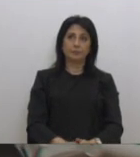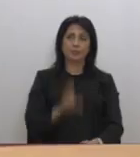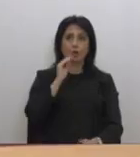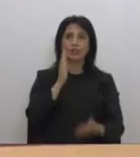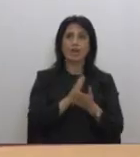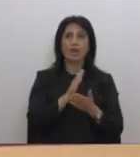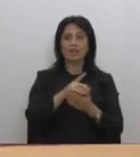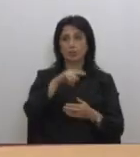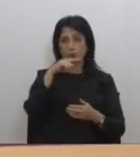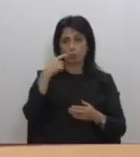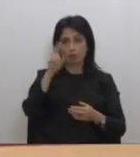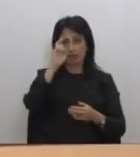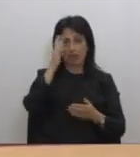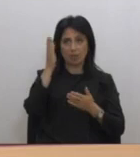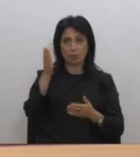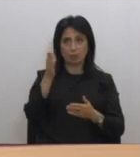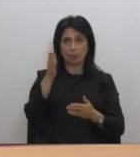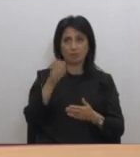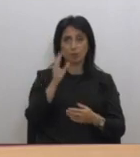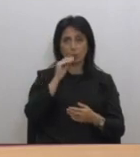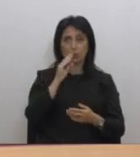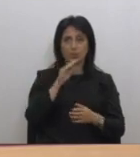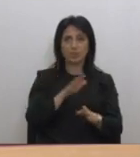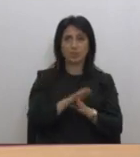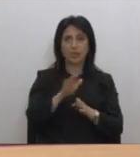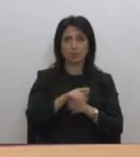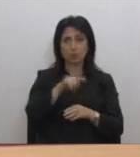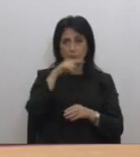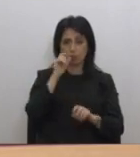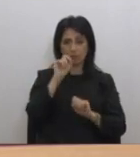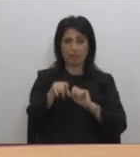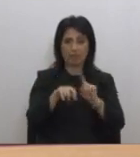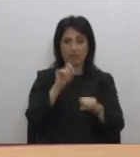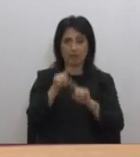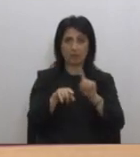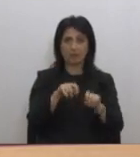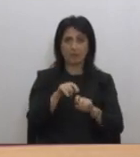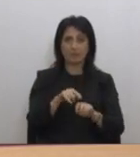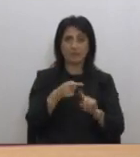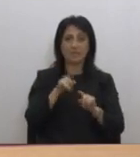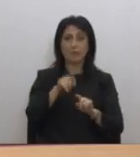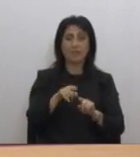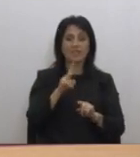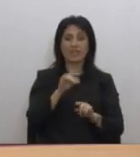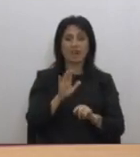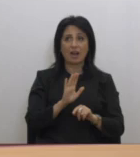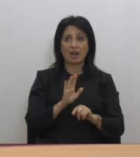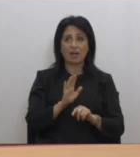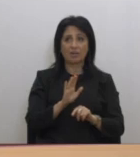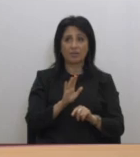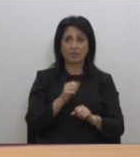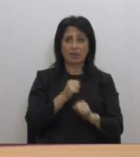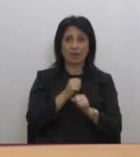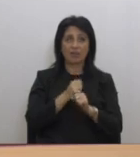როდესაც ხართ რუსული ხელისუფლება, როდესაც ასრულებთ რუსულ დავალებას, იმაზე კი არ